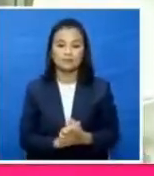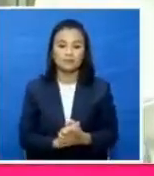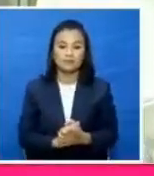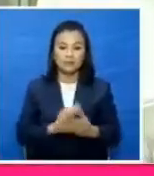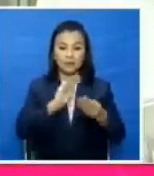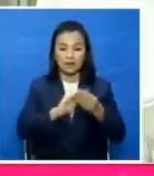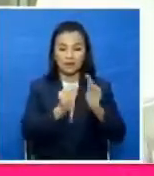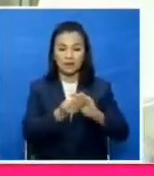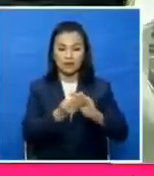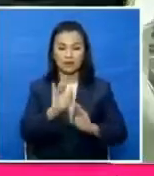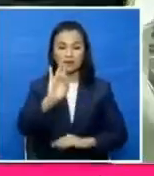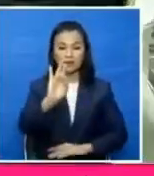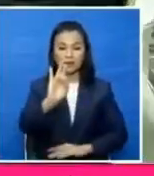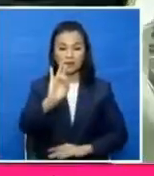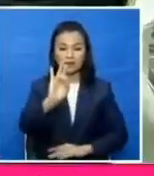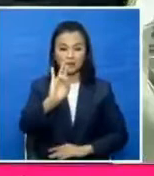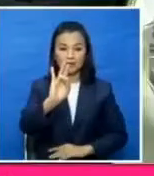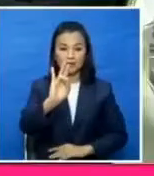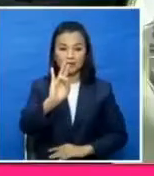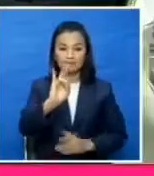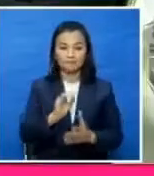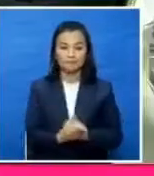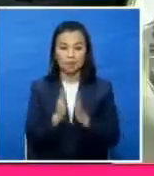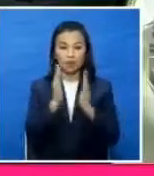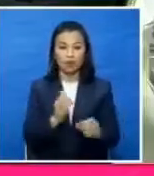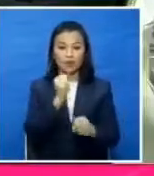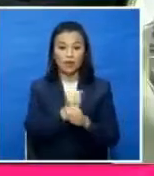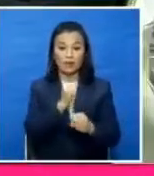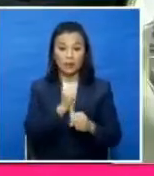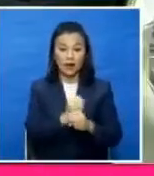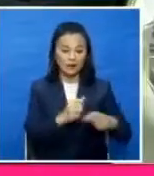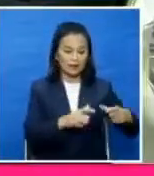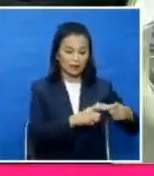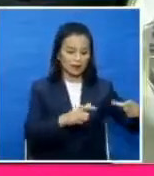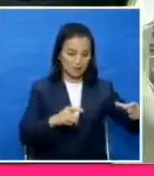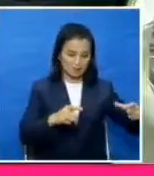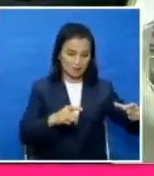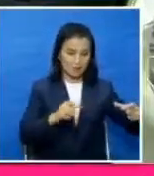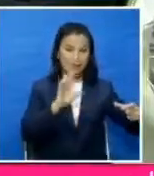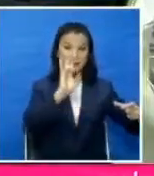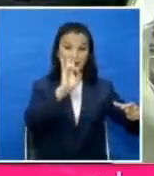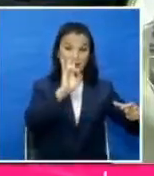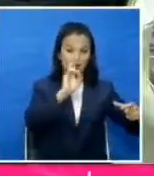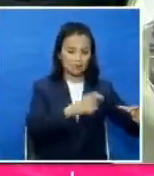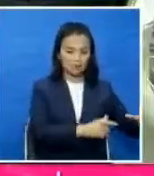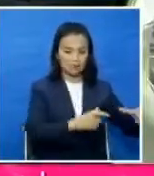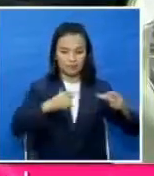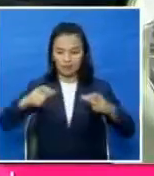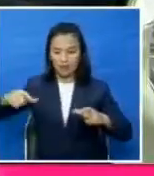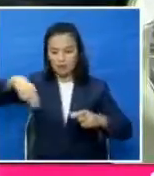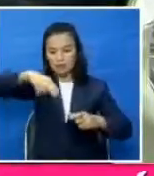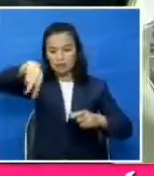หมายเลข7พนักงานนำกล่องลูกบอลหมายเลข7มาให้ประธานกรรมการตรวจสอบค่ะ